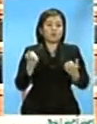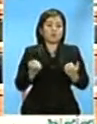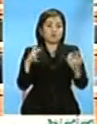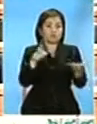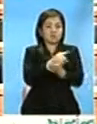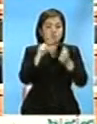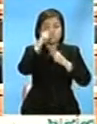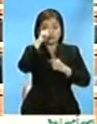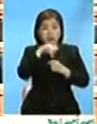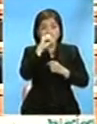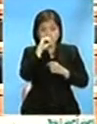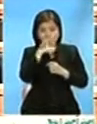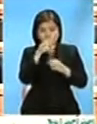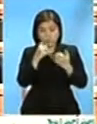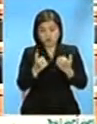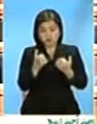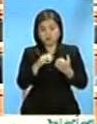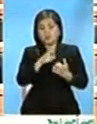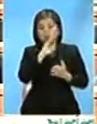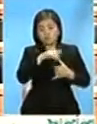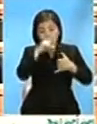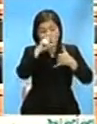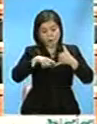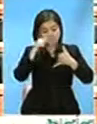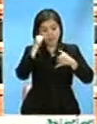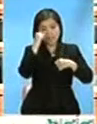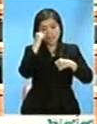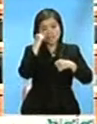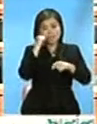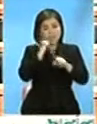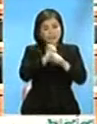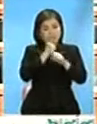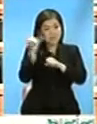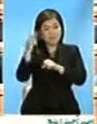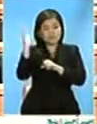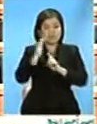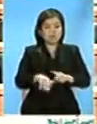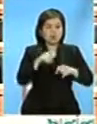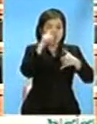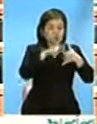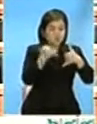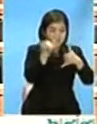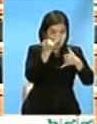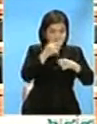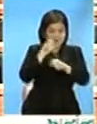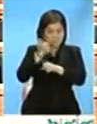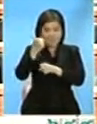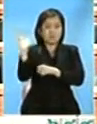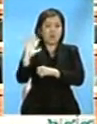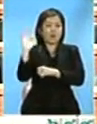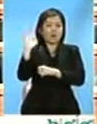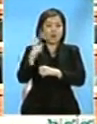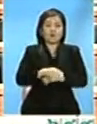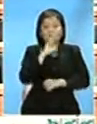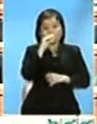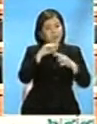อกว่าถ้าคนดีนั้นจะไม่ทำชั่วคนชั่วจะไม่ทำดีวาทกรรมนี้ไม่ตร